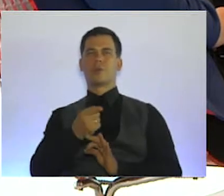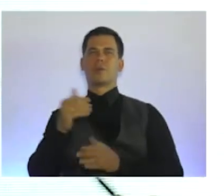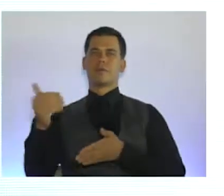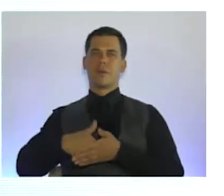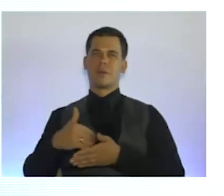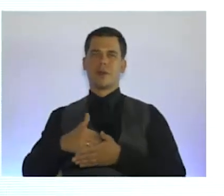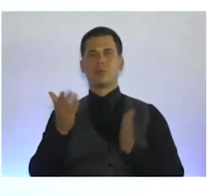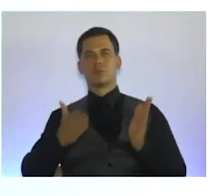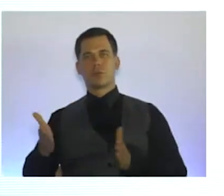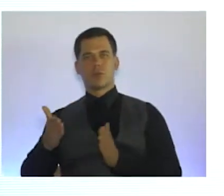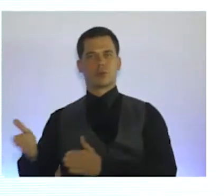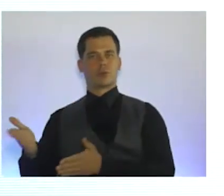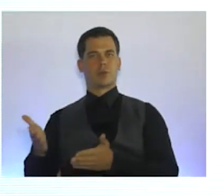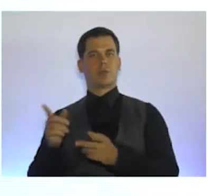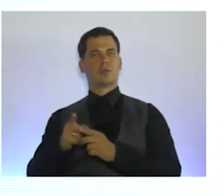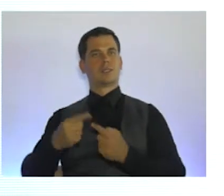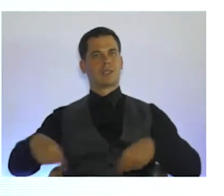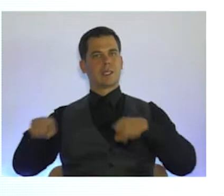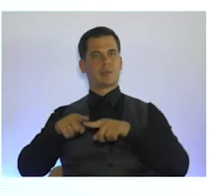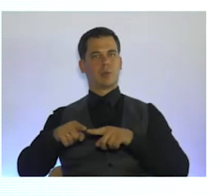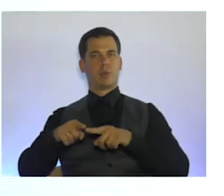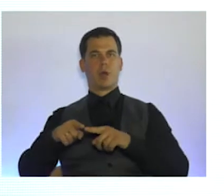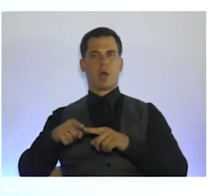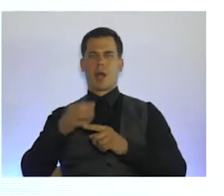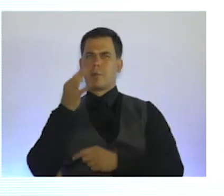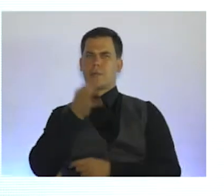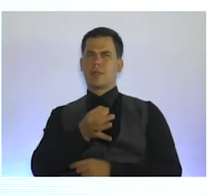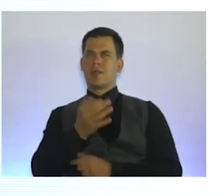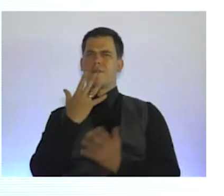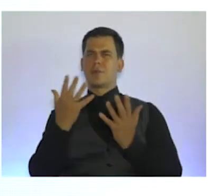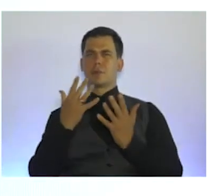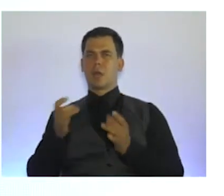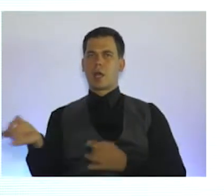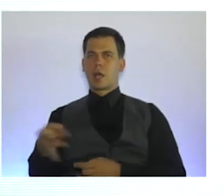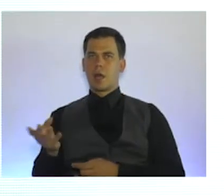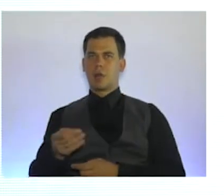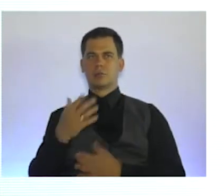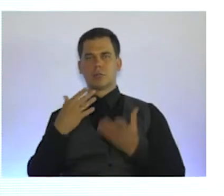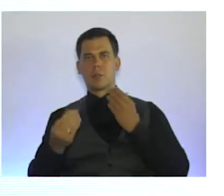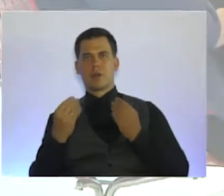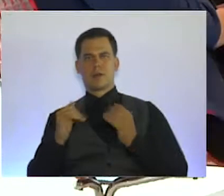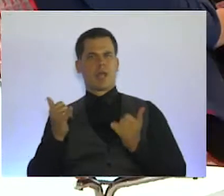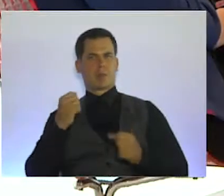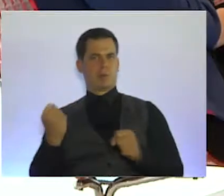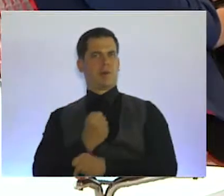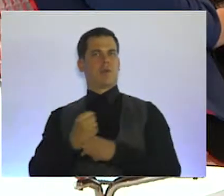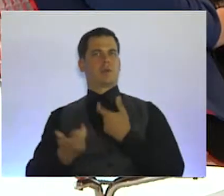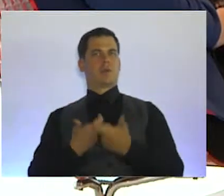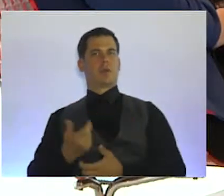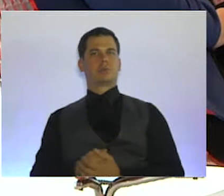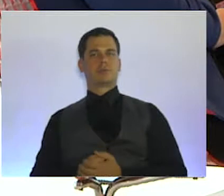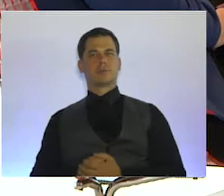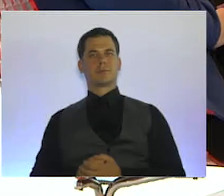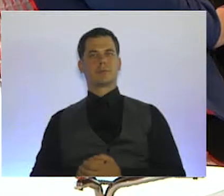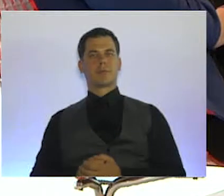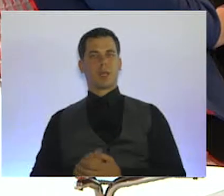wychowawczym, przygotowania pewnego do pracy w zespole. A teraz na czym polega granie, czyli zabawa, na serio? No na